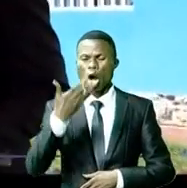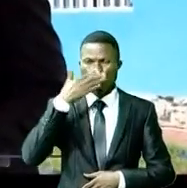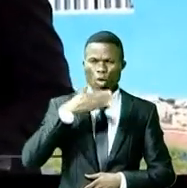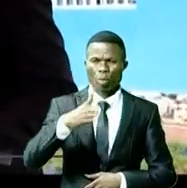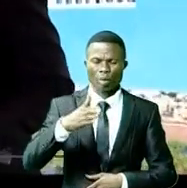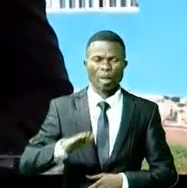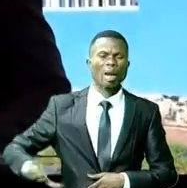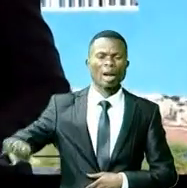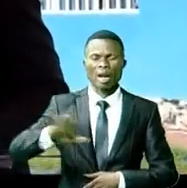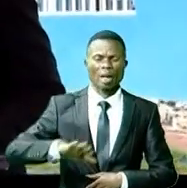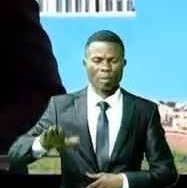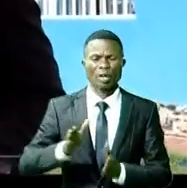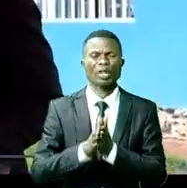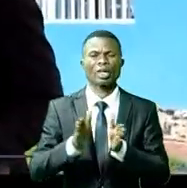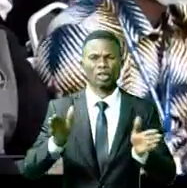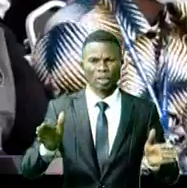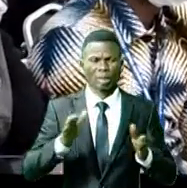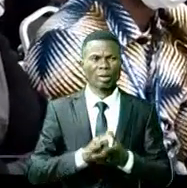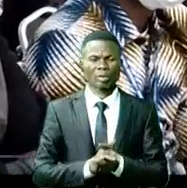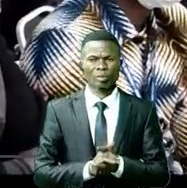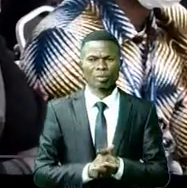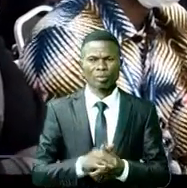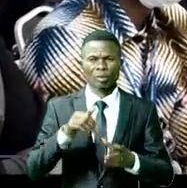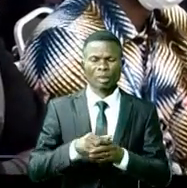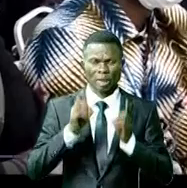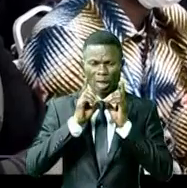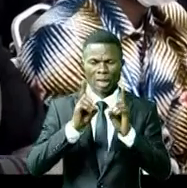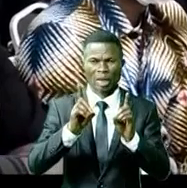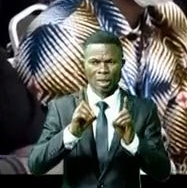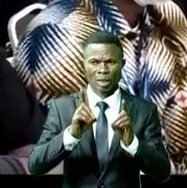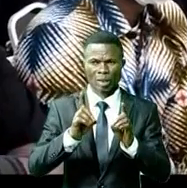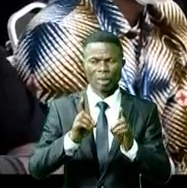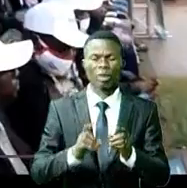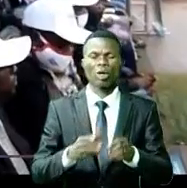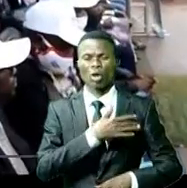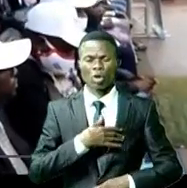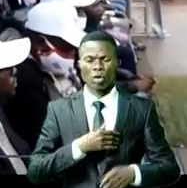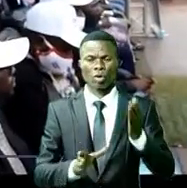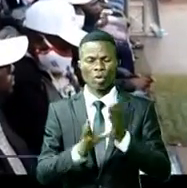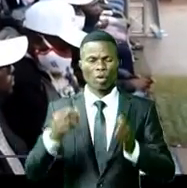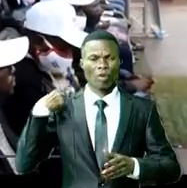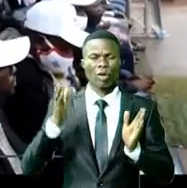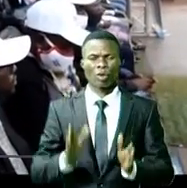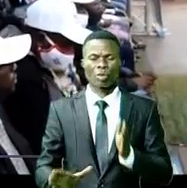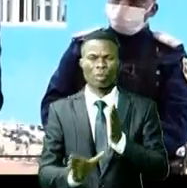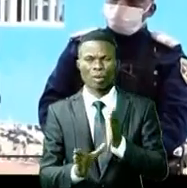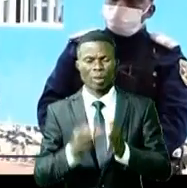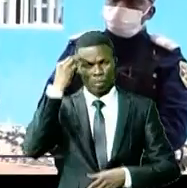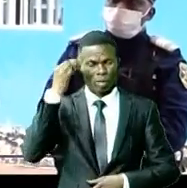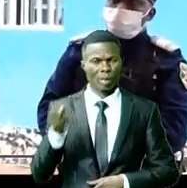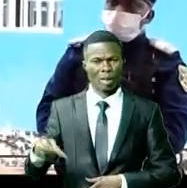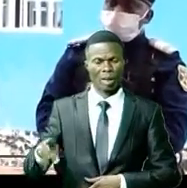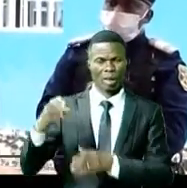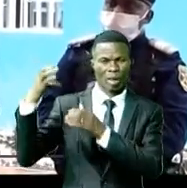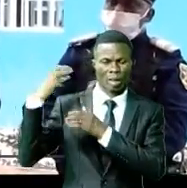toute l'étendue du territoire national. Dans son speech fait au nom du vice-gouverneur et gouverneur intérimaire, le ministre provincial